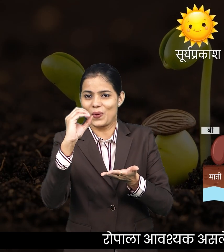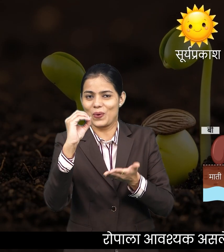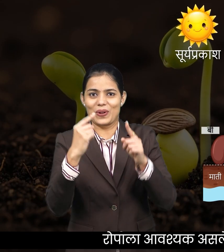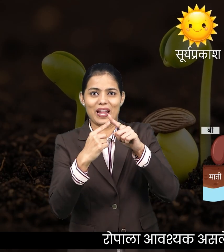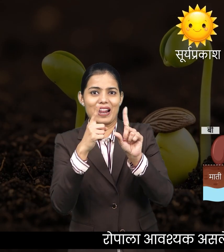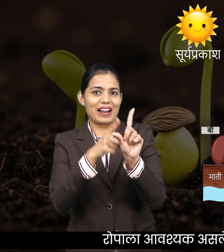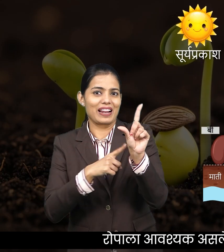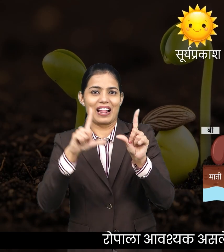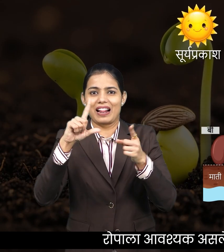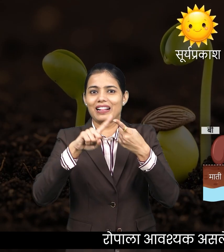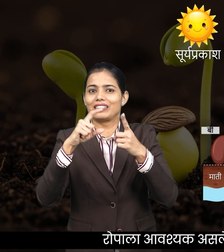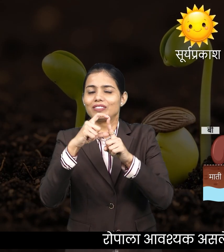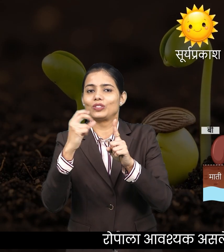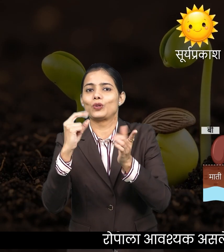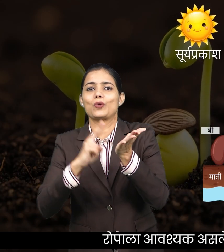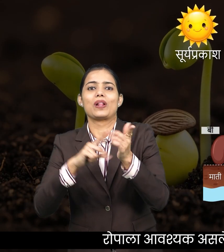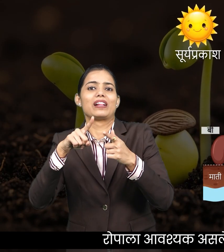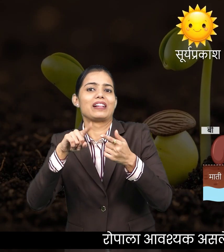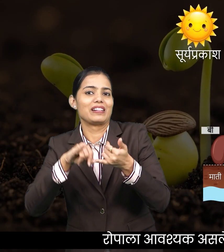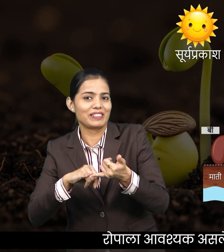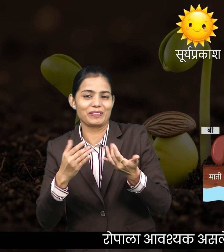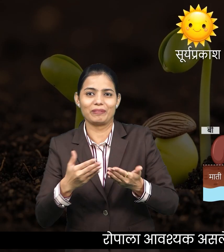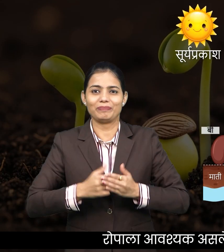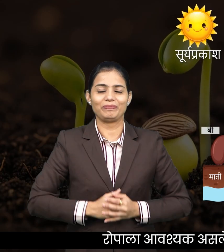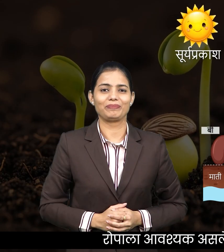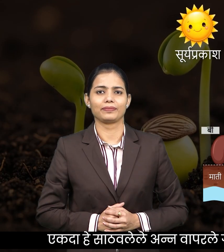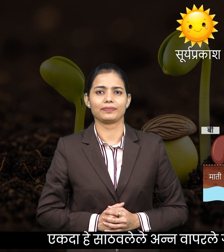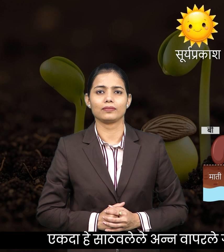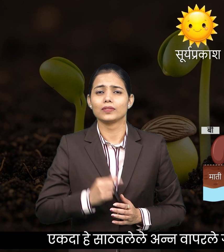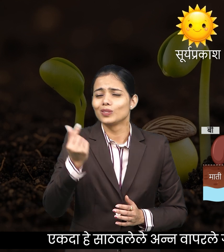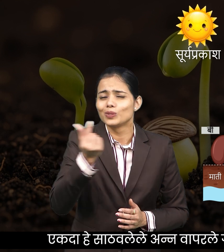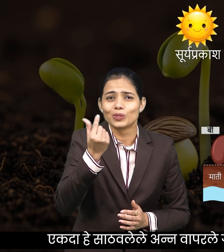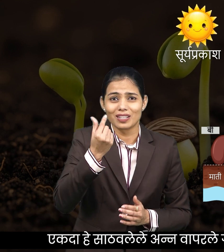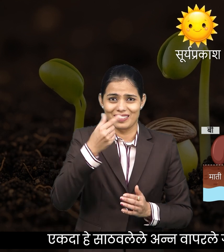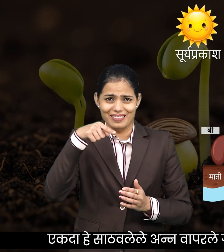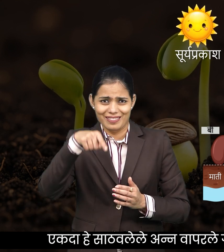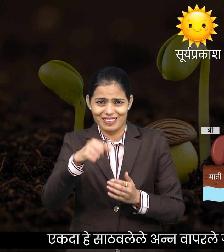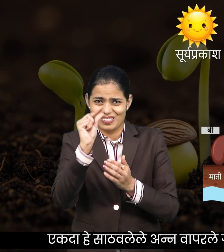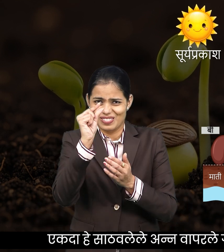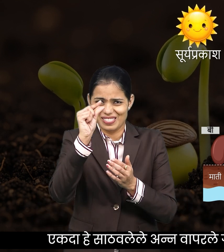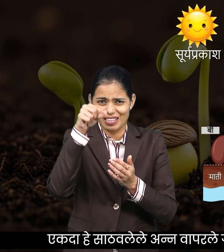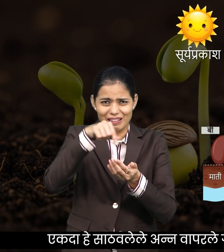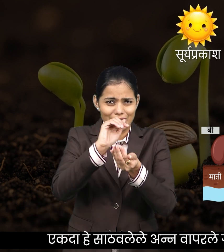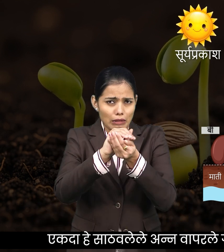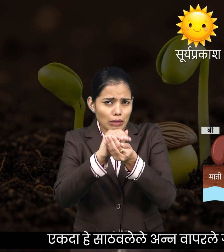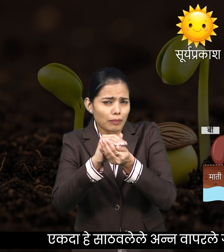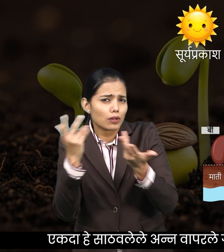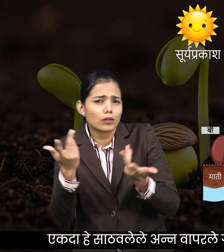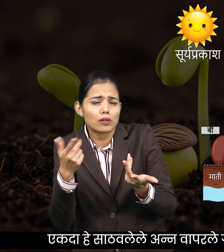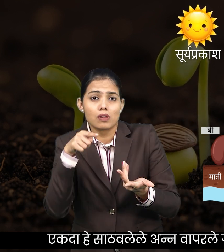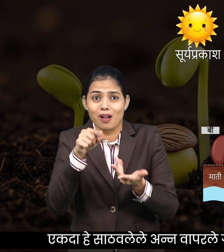अन्न कोटिल्डॉन मधून मिळते, म्हणजे बीजावरणातून मिळते. एकदा